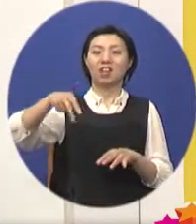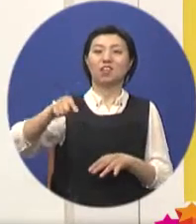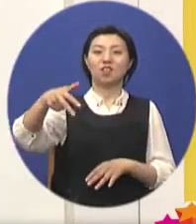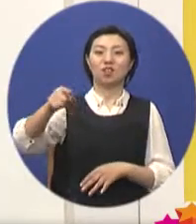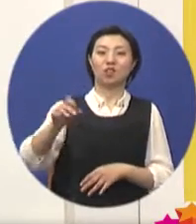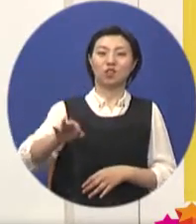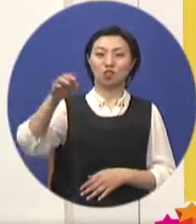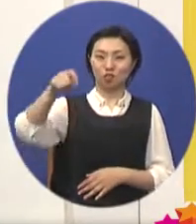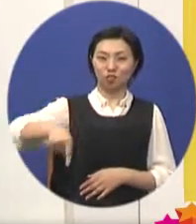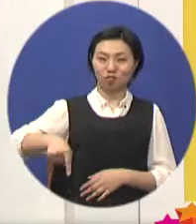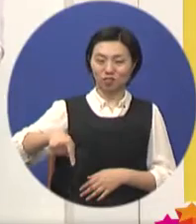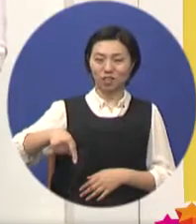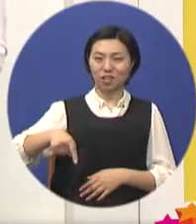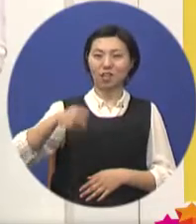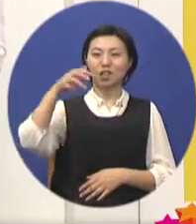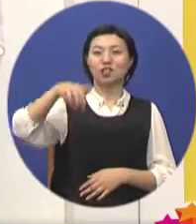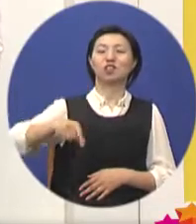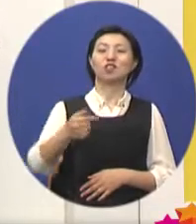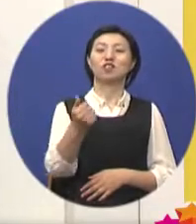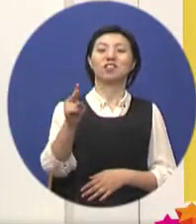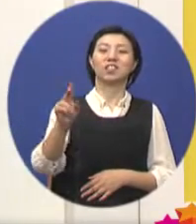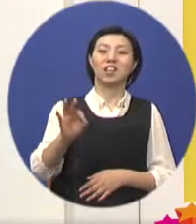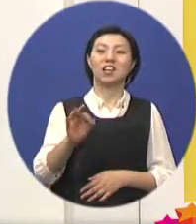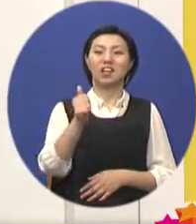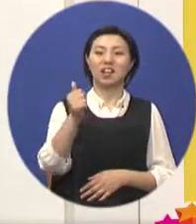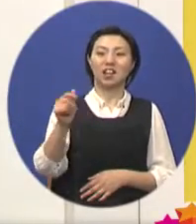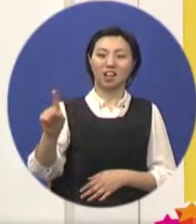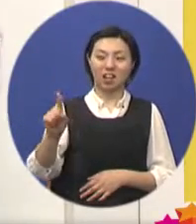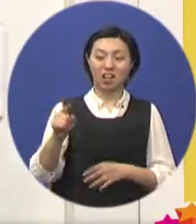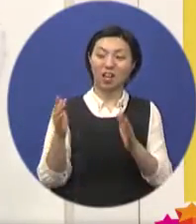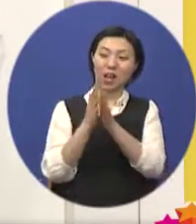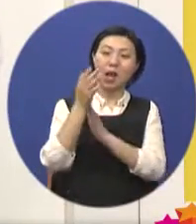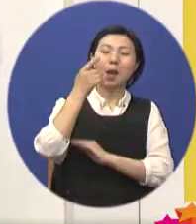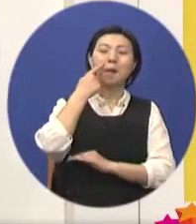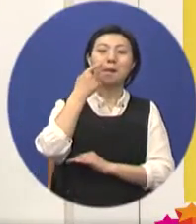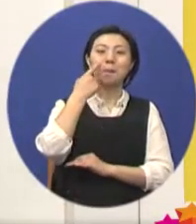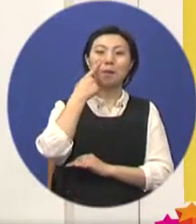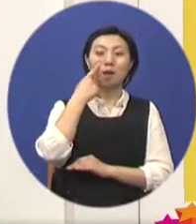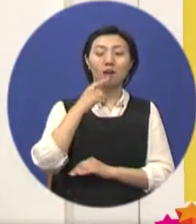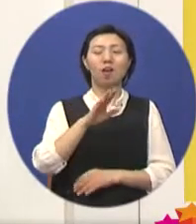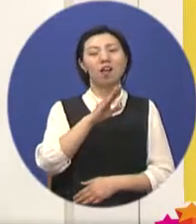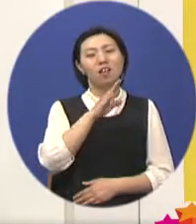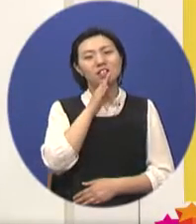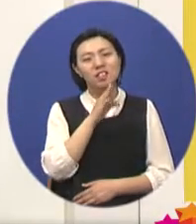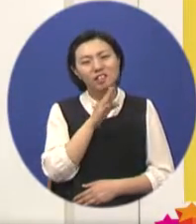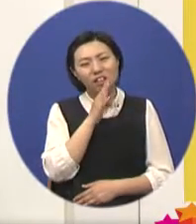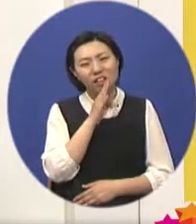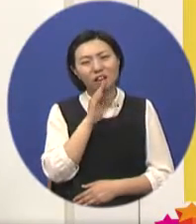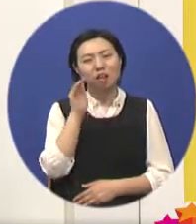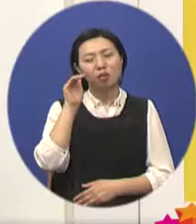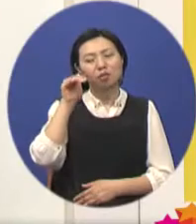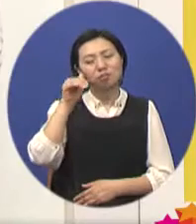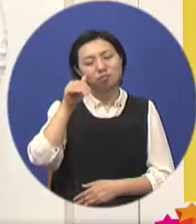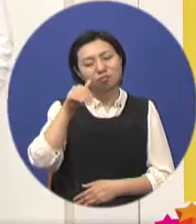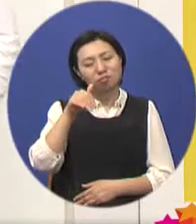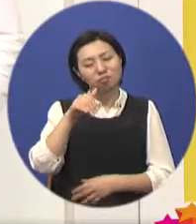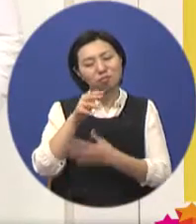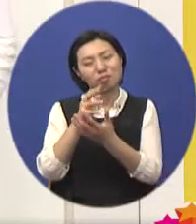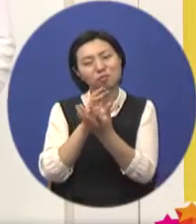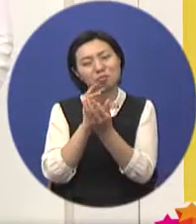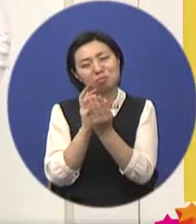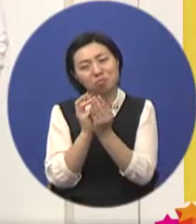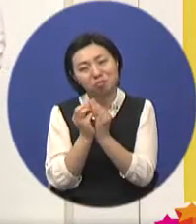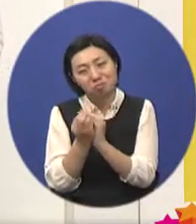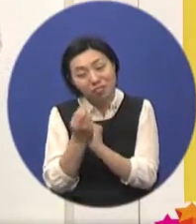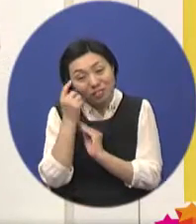축하해요. 하이파이브다, 진짜. 간만에. 정말로 제 노래가 이제 사들어졌나, 시들어졌나 했더니는